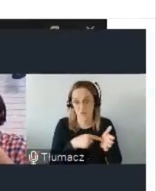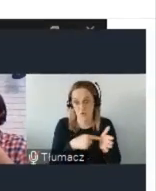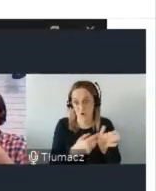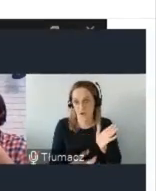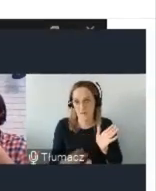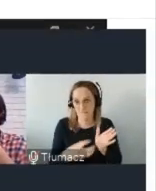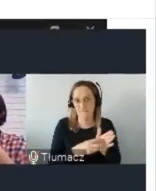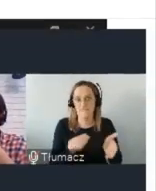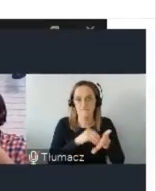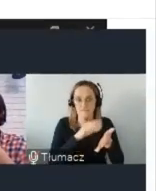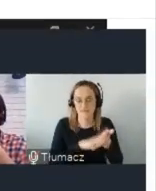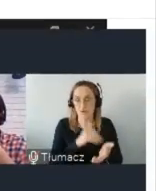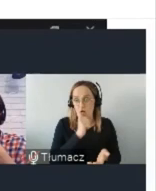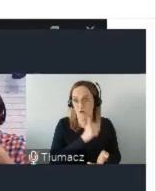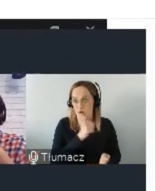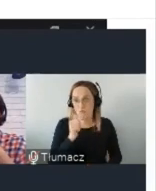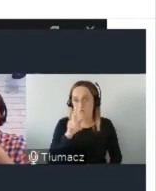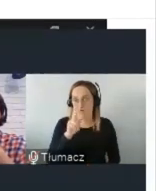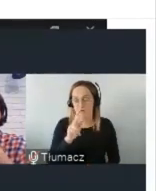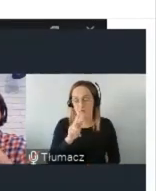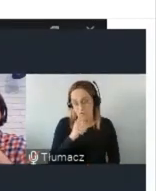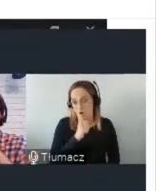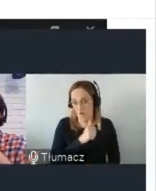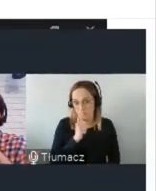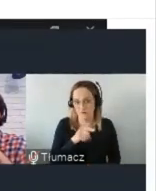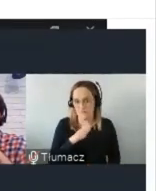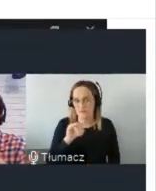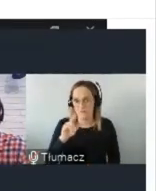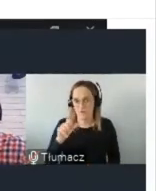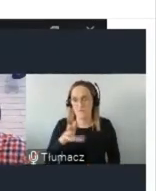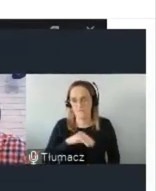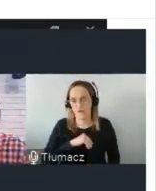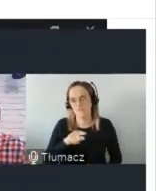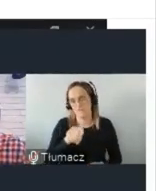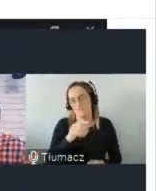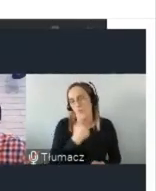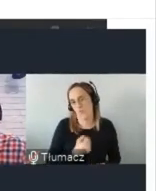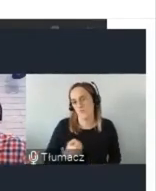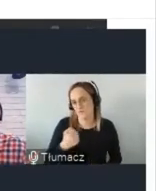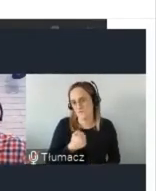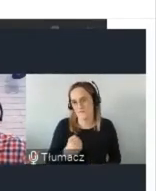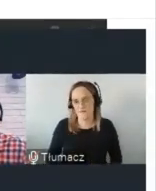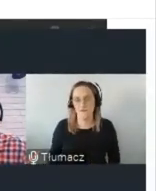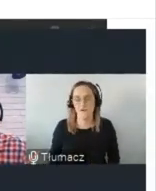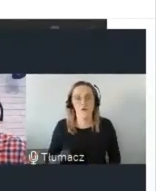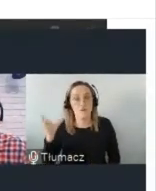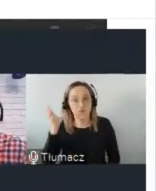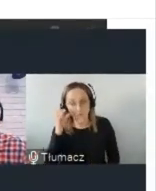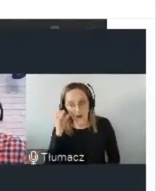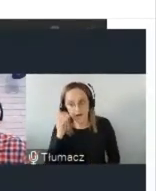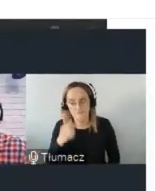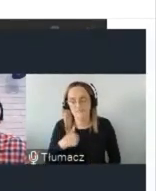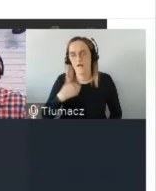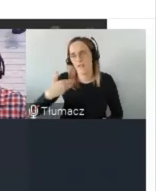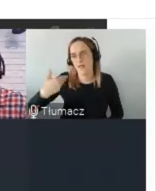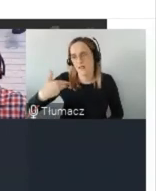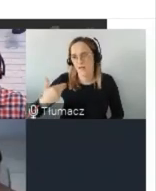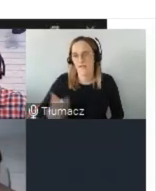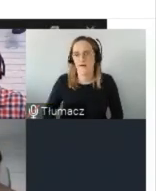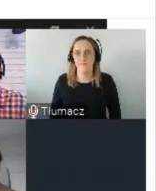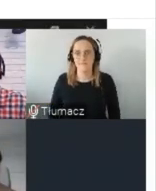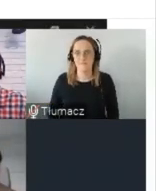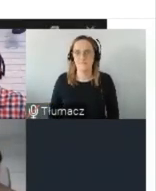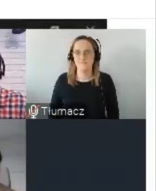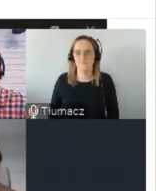aplikacji, wpisując kod biblioteka, będzie mógł tego użyć. Dobra, słuchajcie, bo się zagadałem.